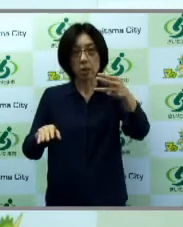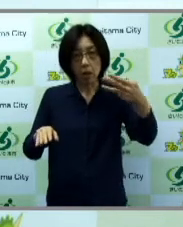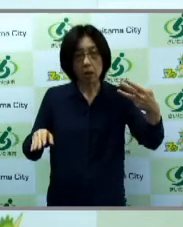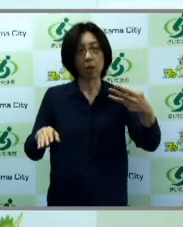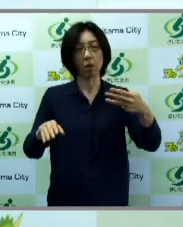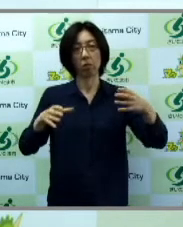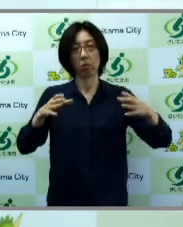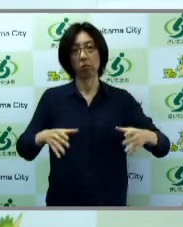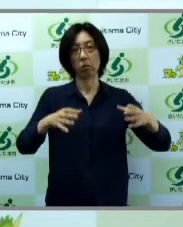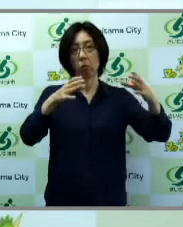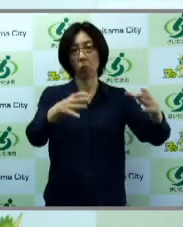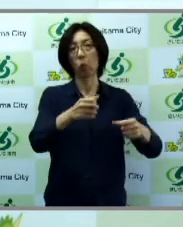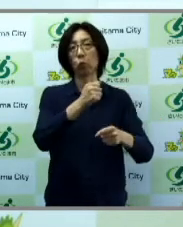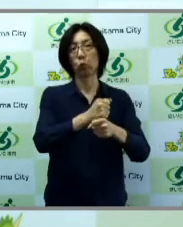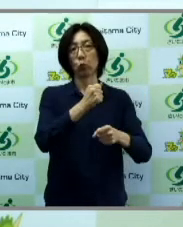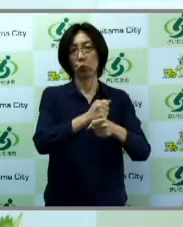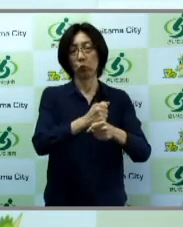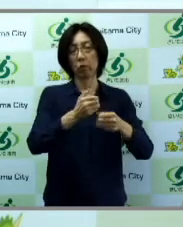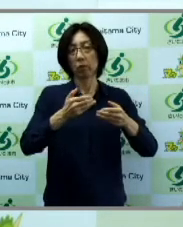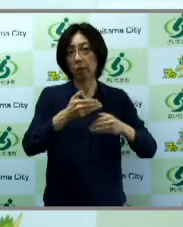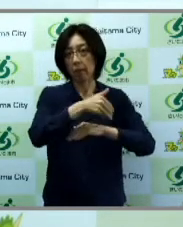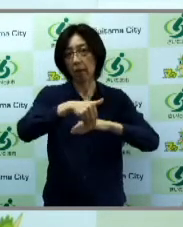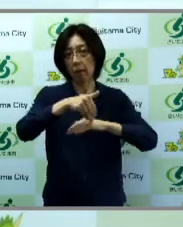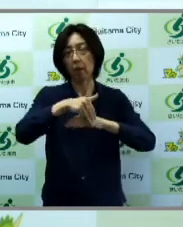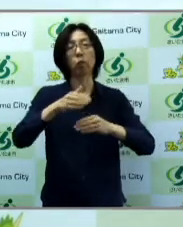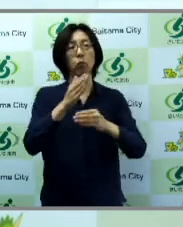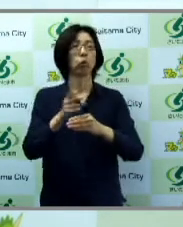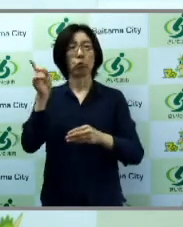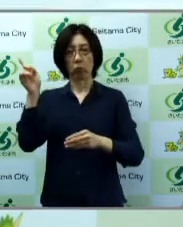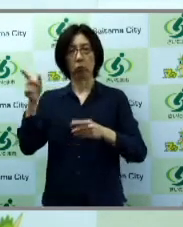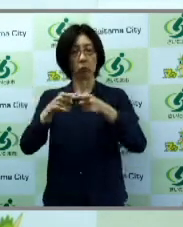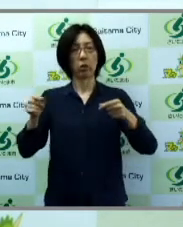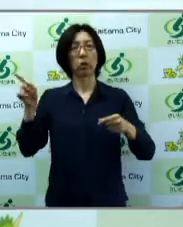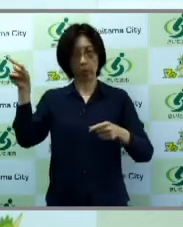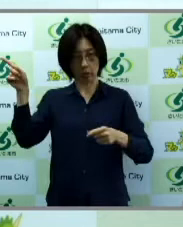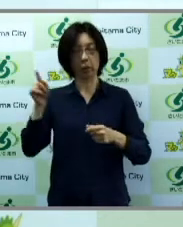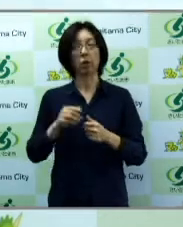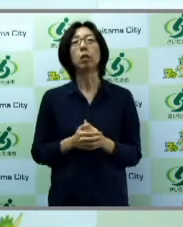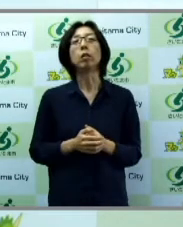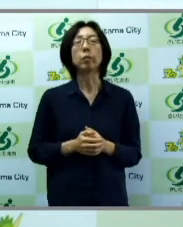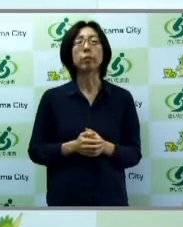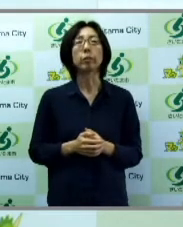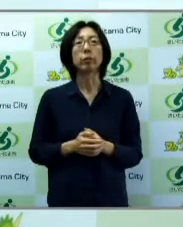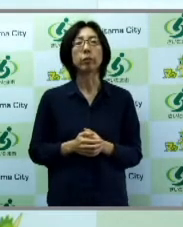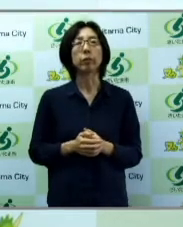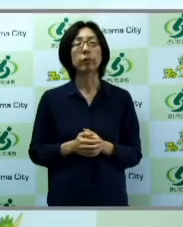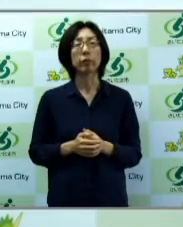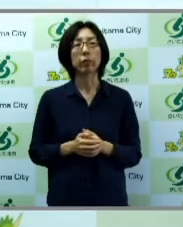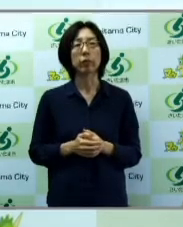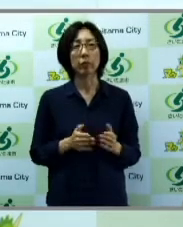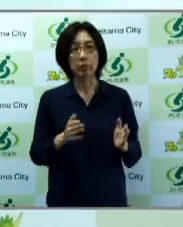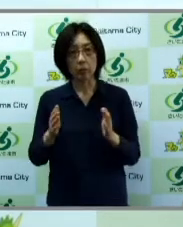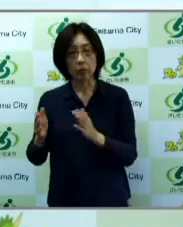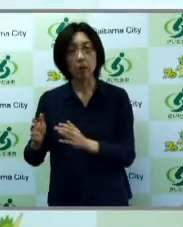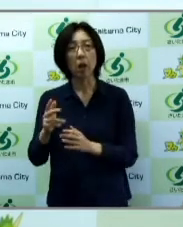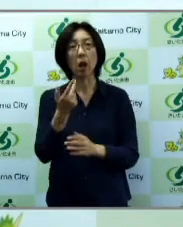今粛々と実行していただいているところでございます。それから鴨川自